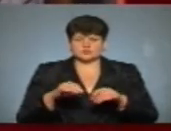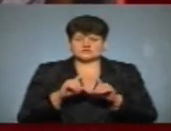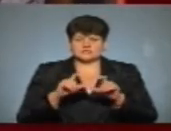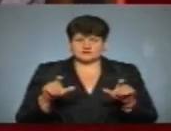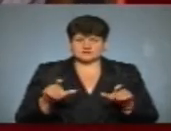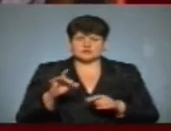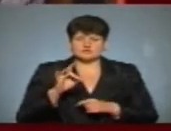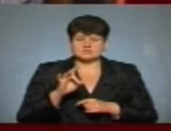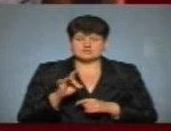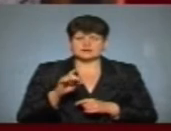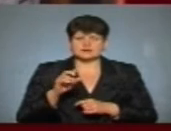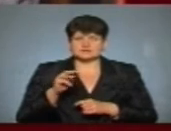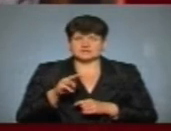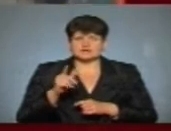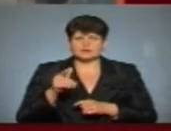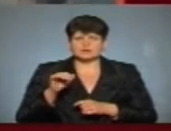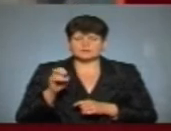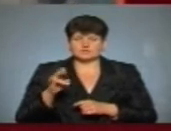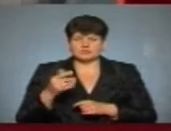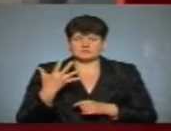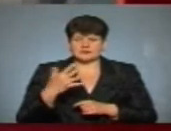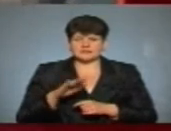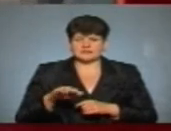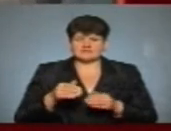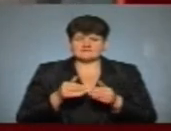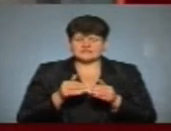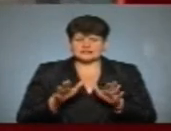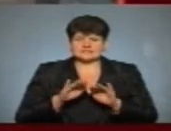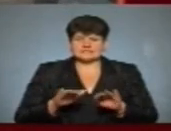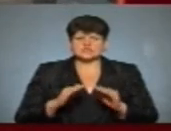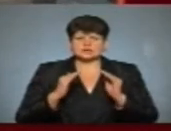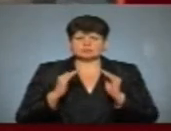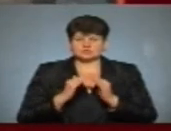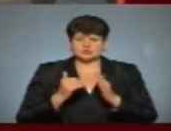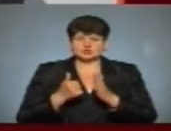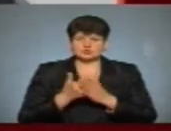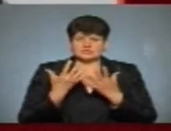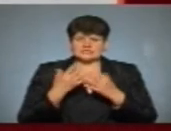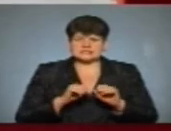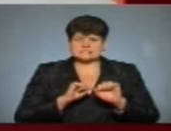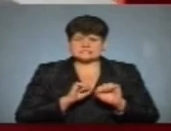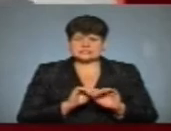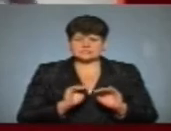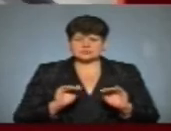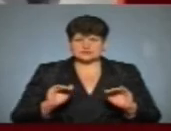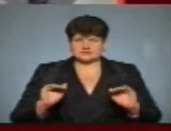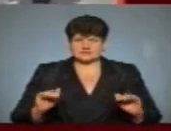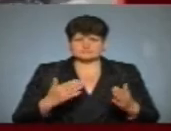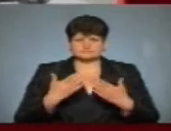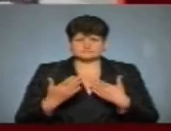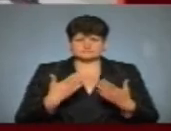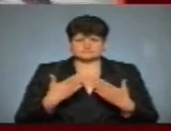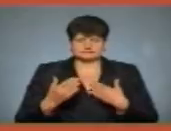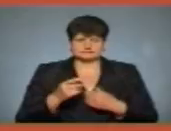Руслан та Марина Гуменюки, у яких п'ятеро дітей, відкрили на Тернопільщині дитячий будинок. До Дня захисту дітей із ними спілкувалися